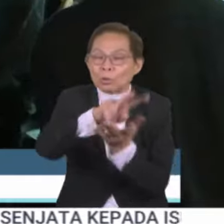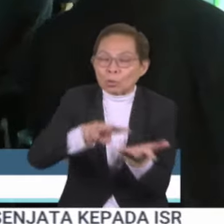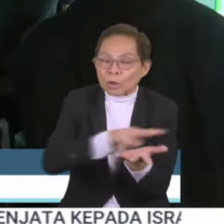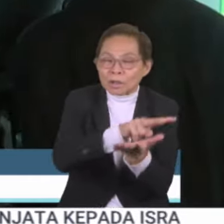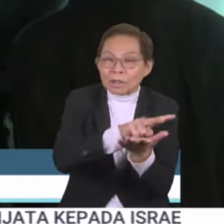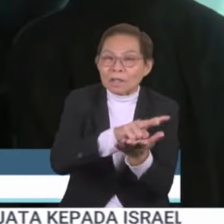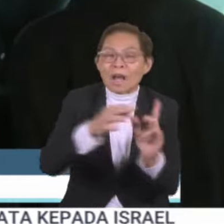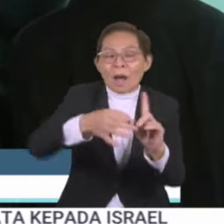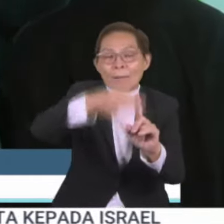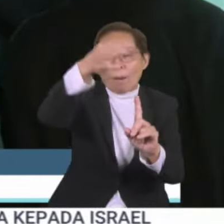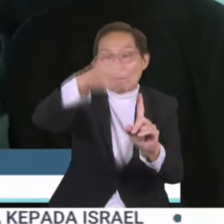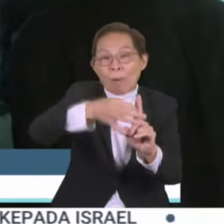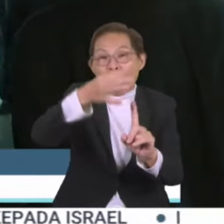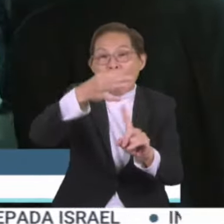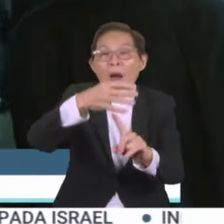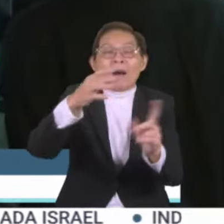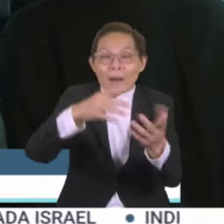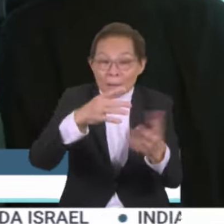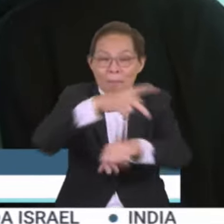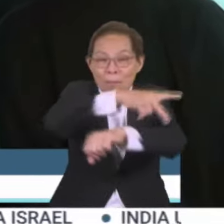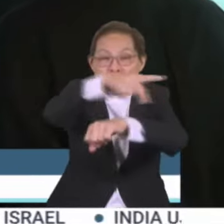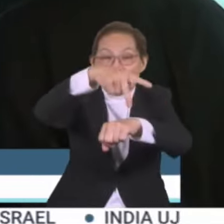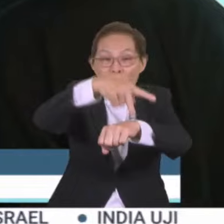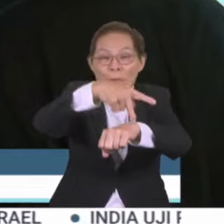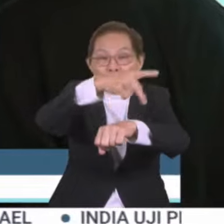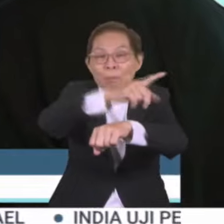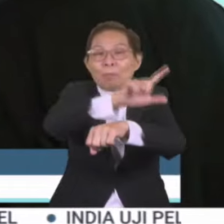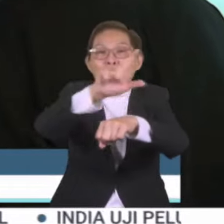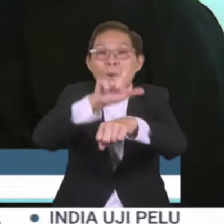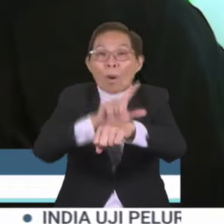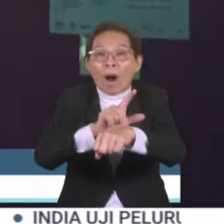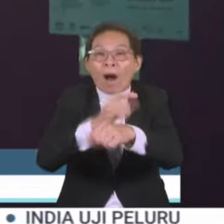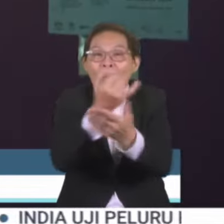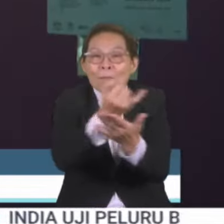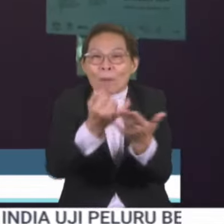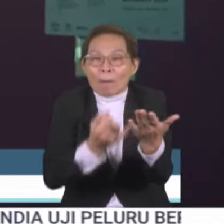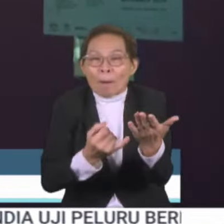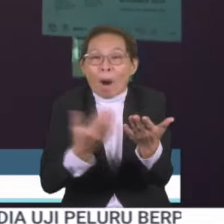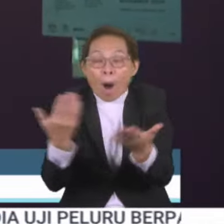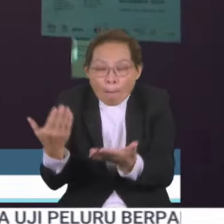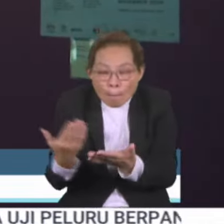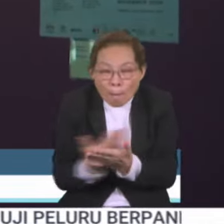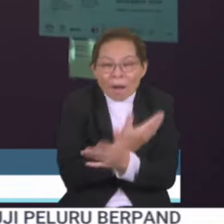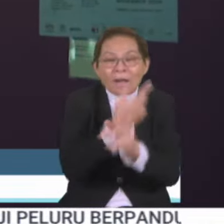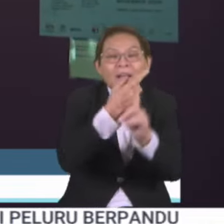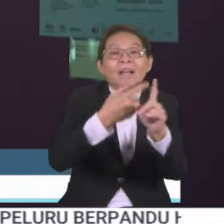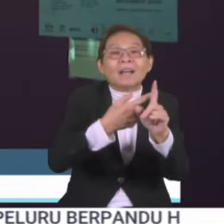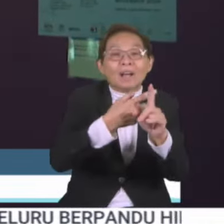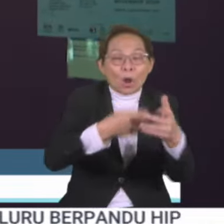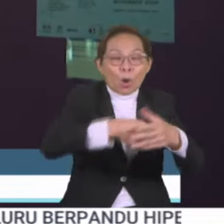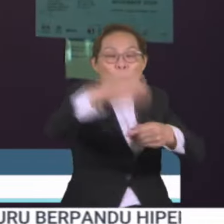mengangkat Pulau Langkawi sebagai hub seni kontemporari luar dari Kuala Lumpur.